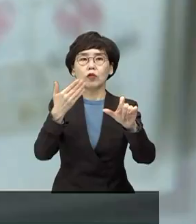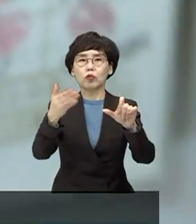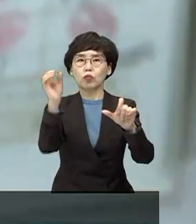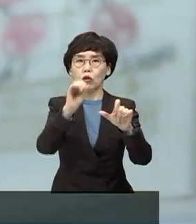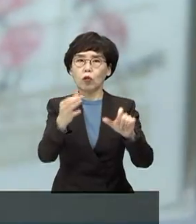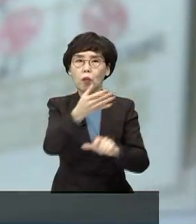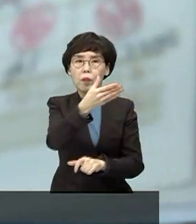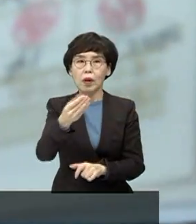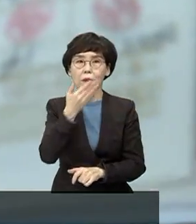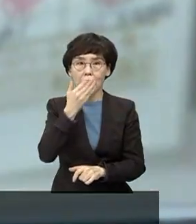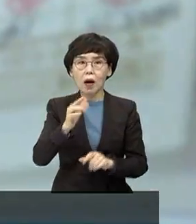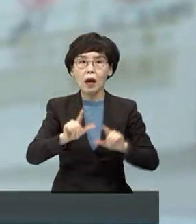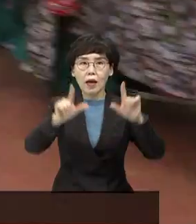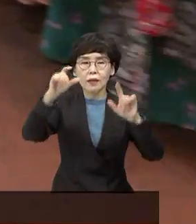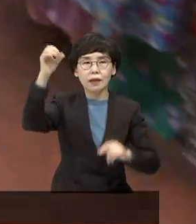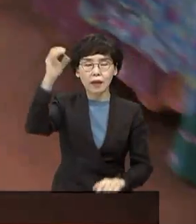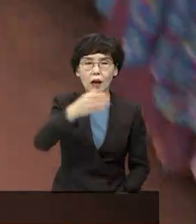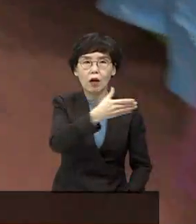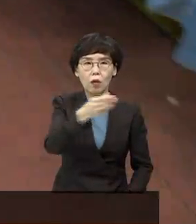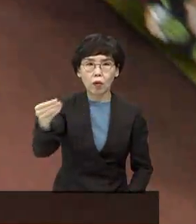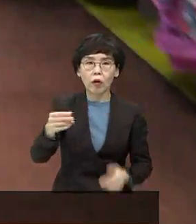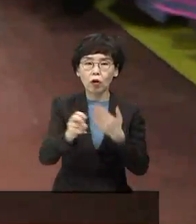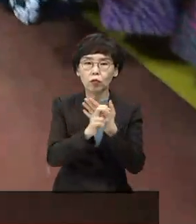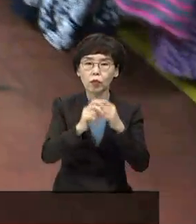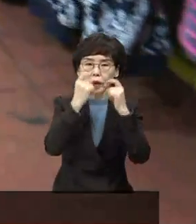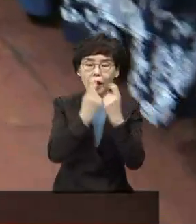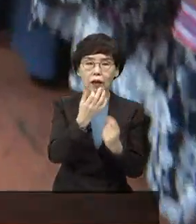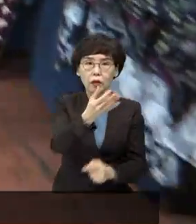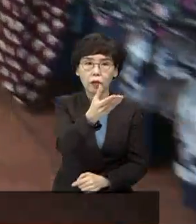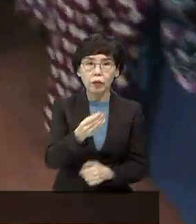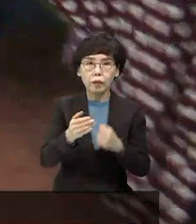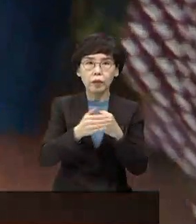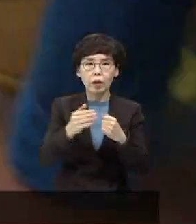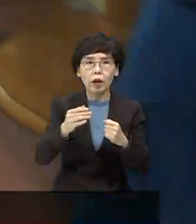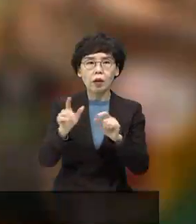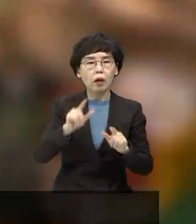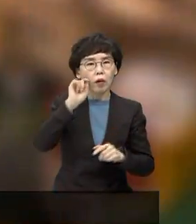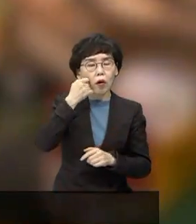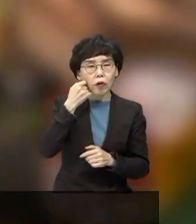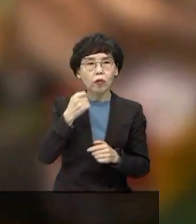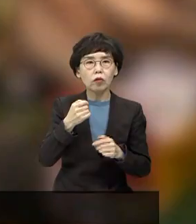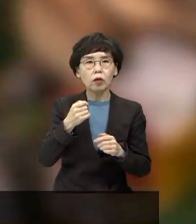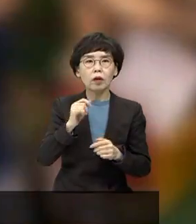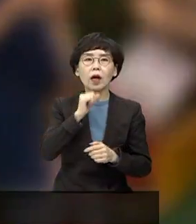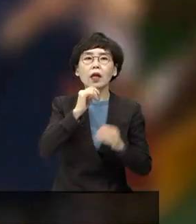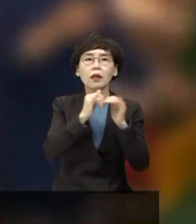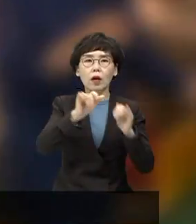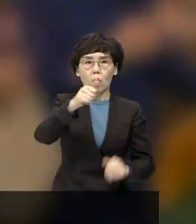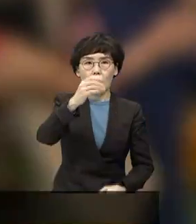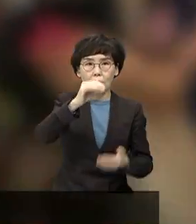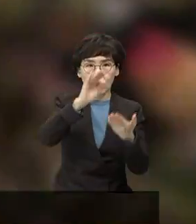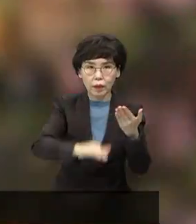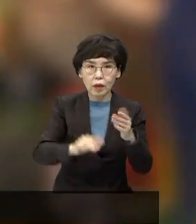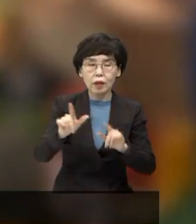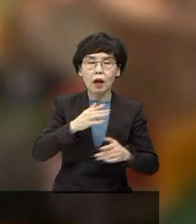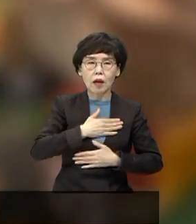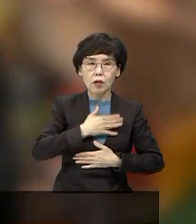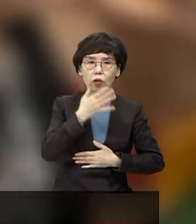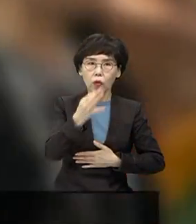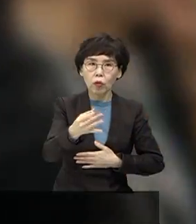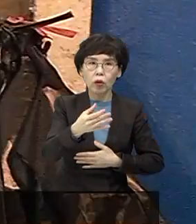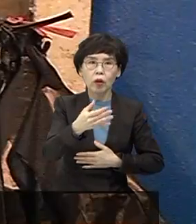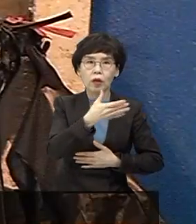있는 햇살론. 불법 사금융 피해로 생계유지가 어려운 취약계층에게 500만 원 이내의